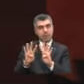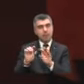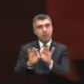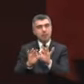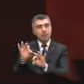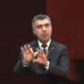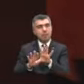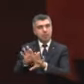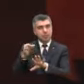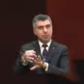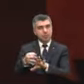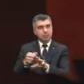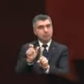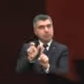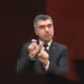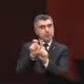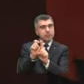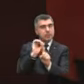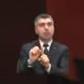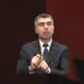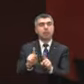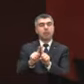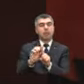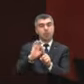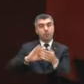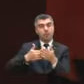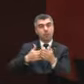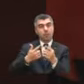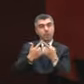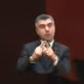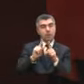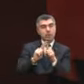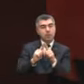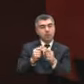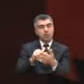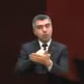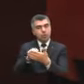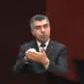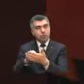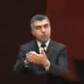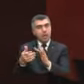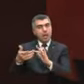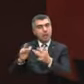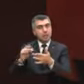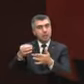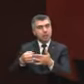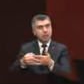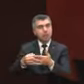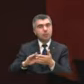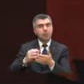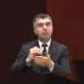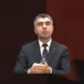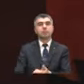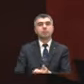لحماية المستهلك، وذلك قصد حماية المستهلكين الذين يلجؤون للشراء عبر الإنترنت من الممارسات التي من